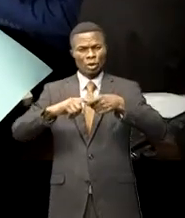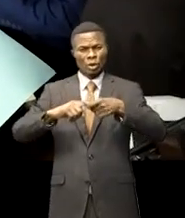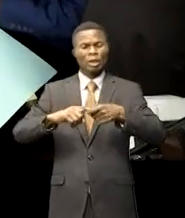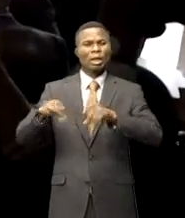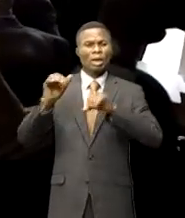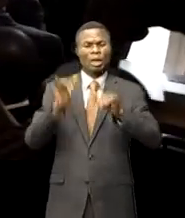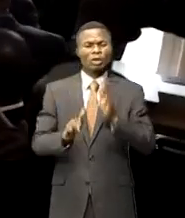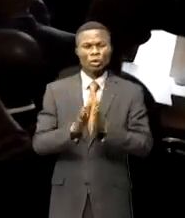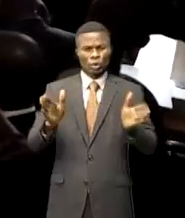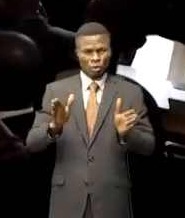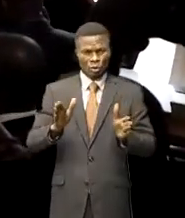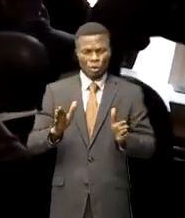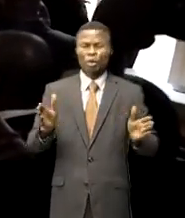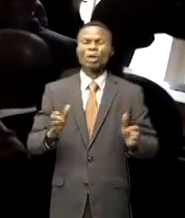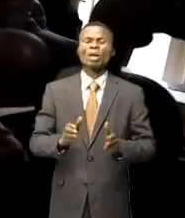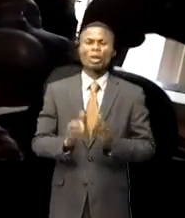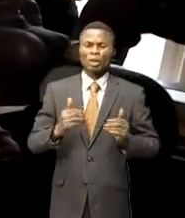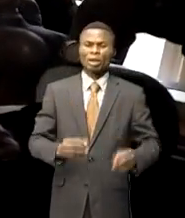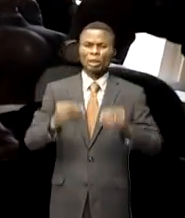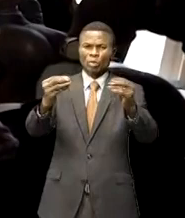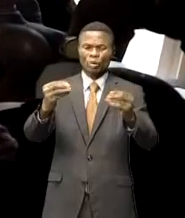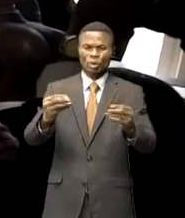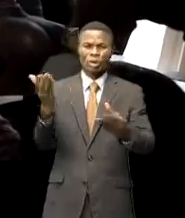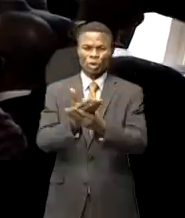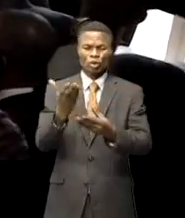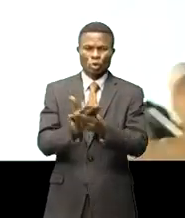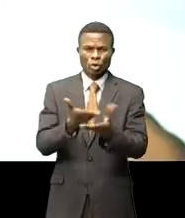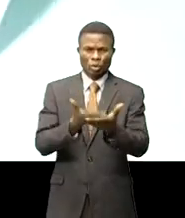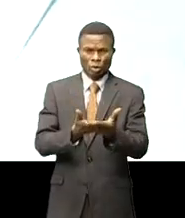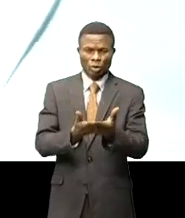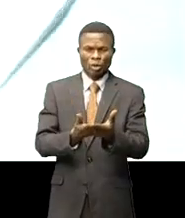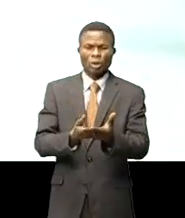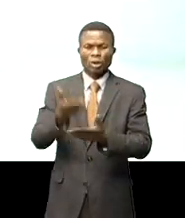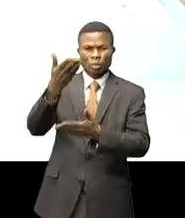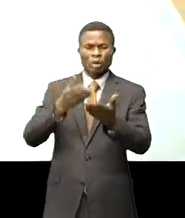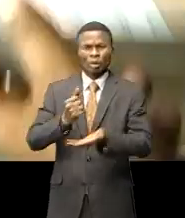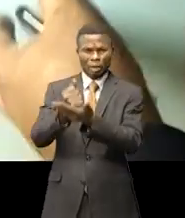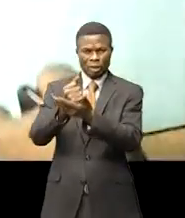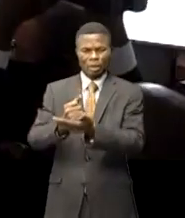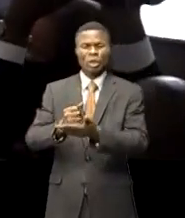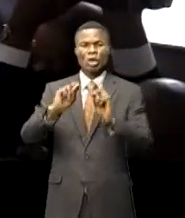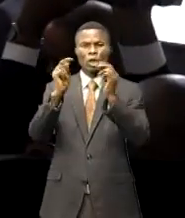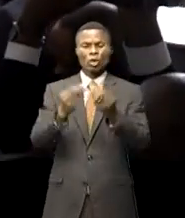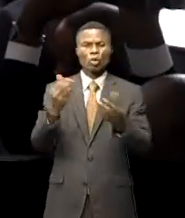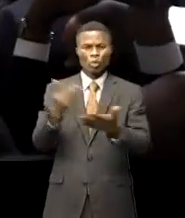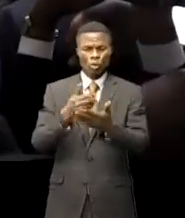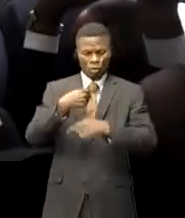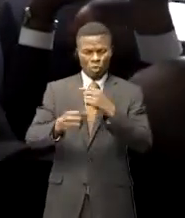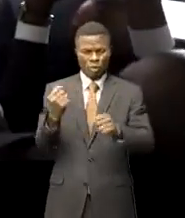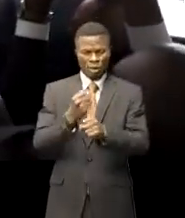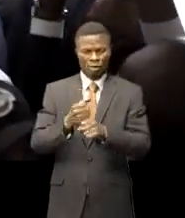secrétaire général à l'environnement d'établir un procès verbal des carences pour permettre à la nouvelle équipe de mener à bien sa